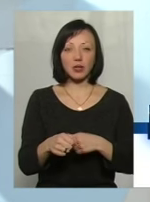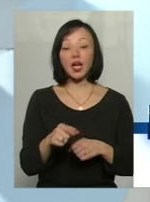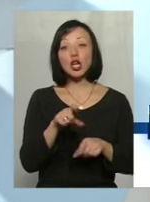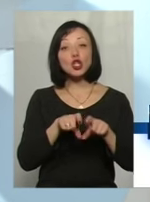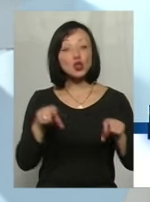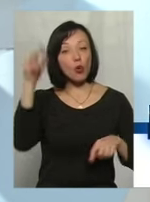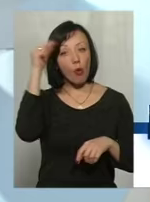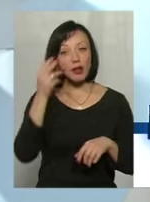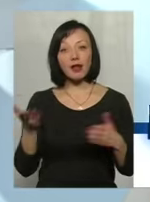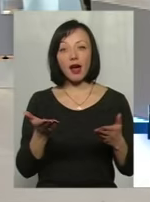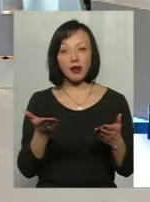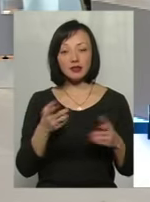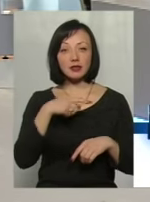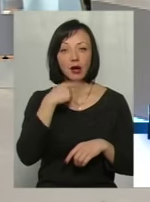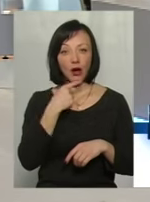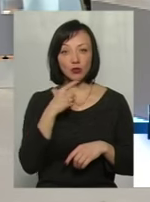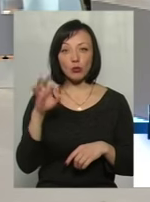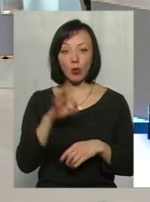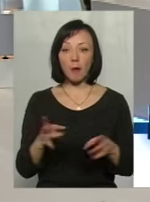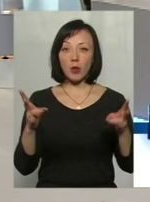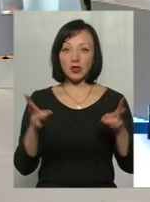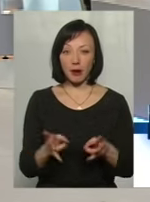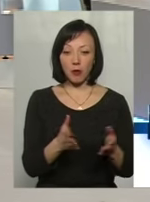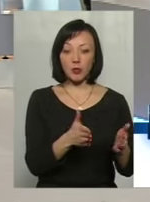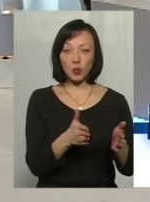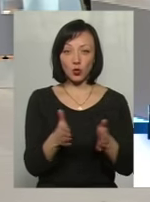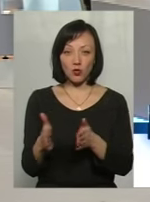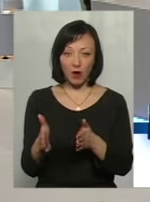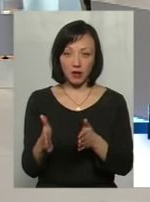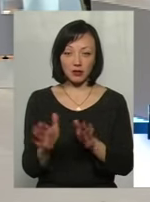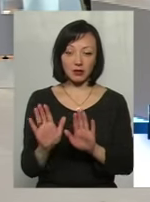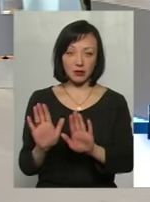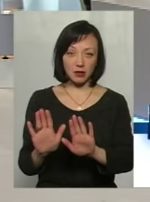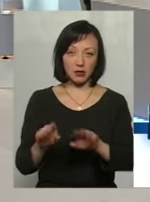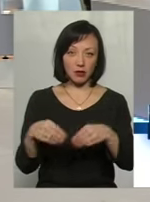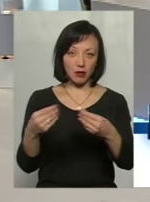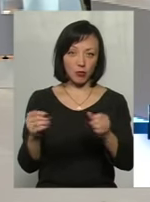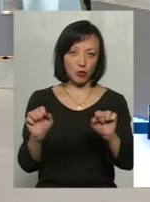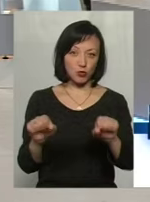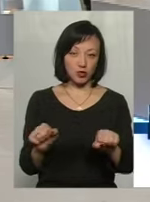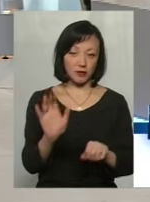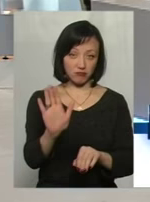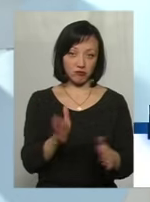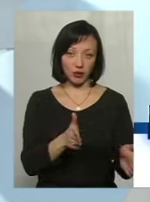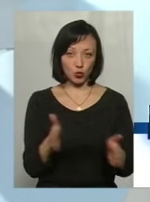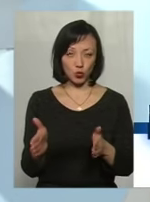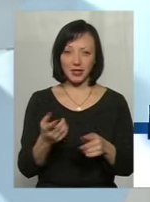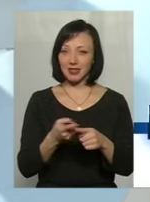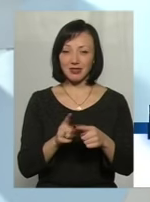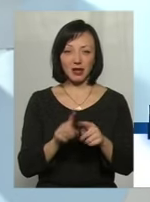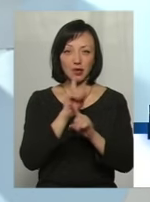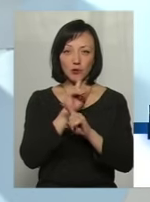які заявлять про потребу підготуватися якийсь час, ми надамо можливість підготуватися, і це не